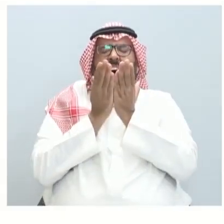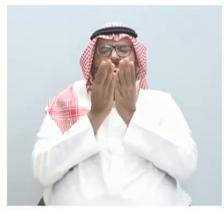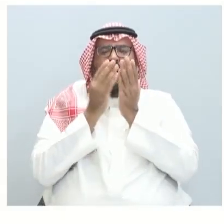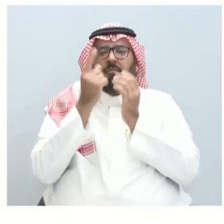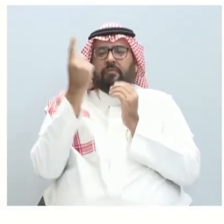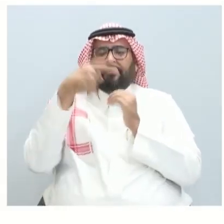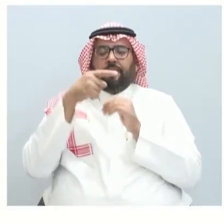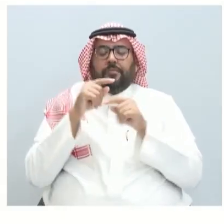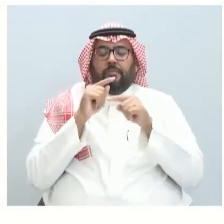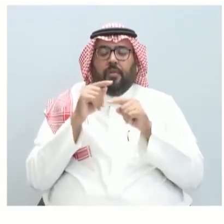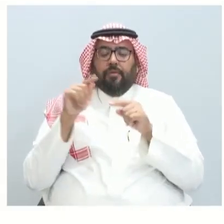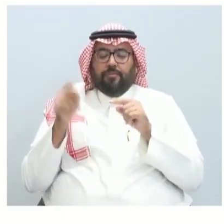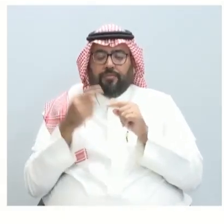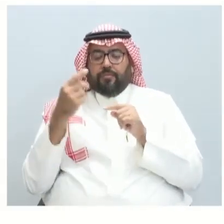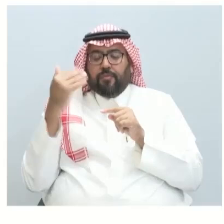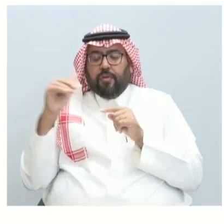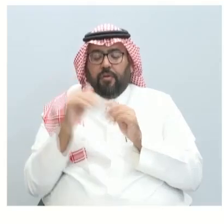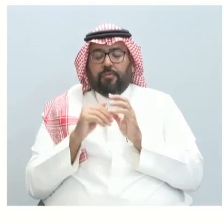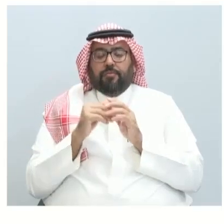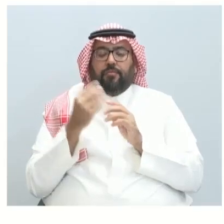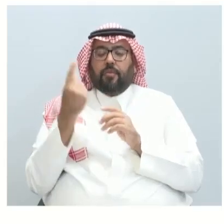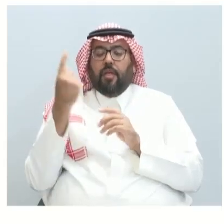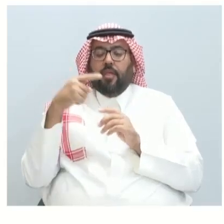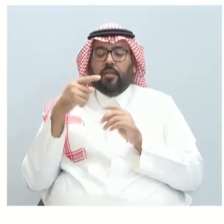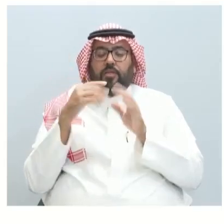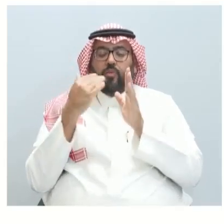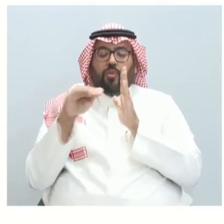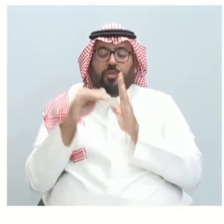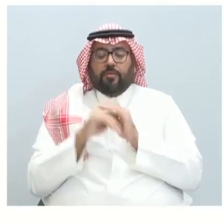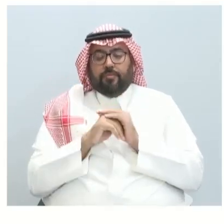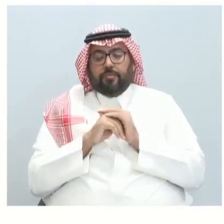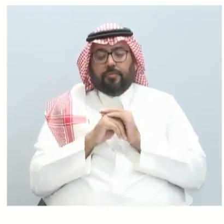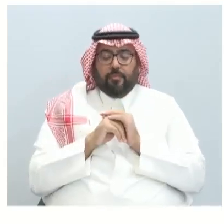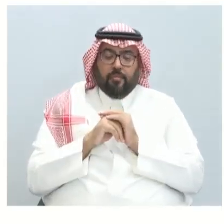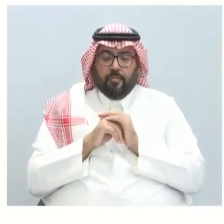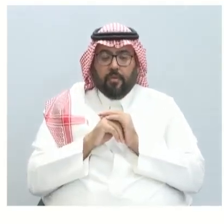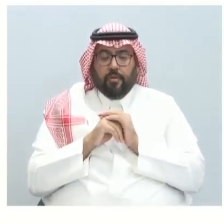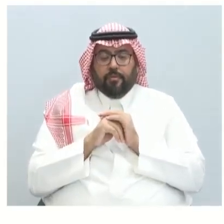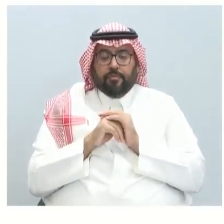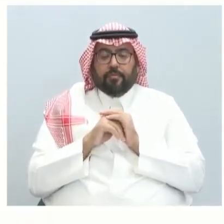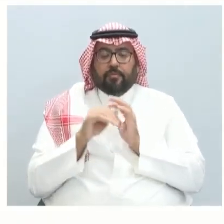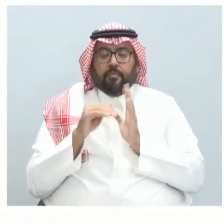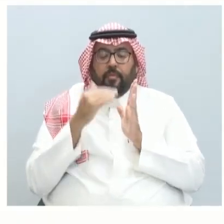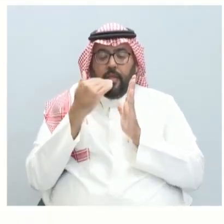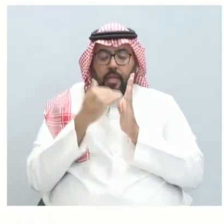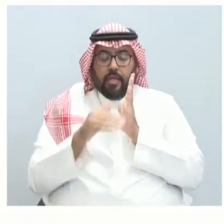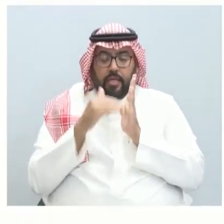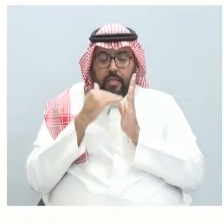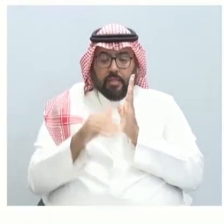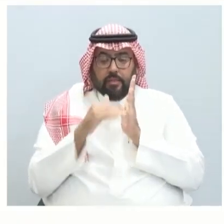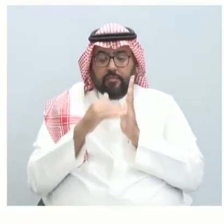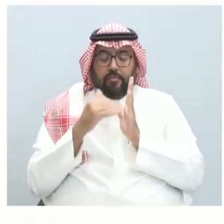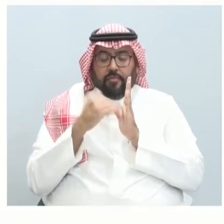هي احد عشر ونصف ملي متر اذا بهذا الشكل اوجدنا هنا ماذا ما هو هذا